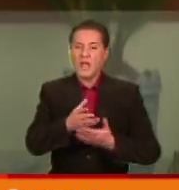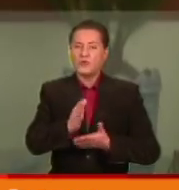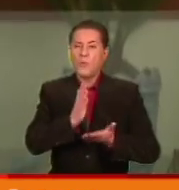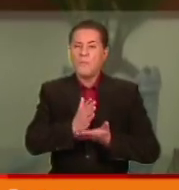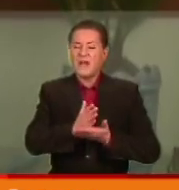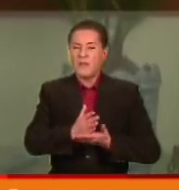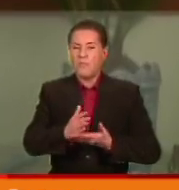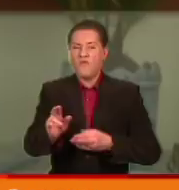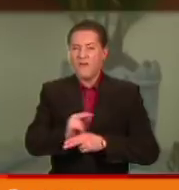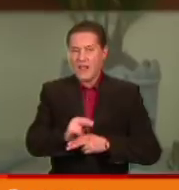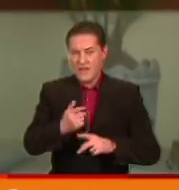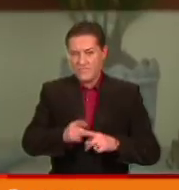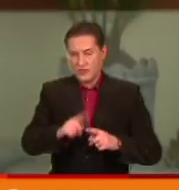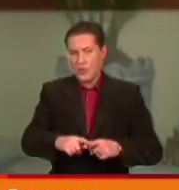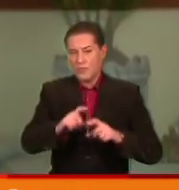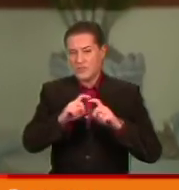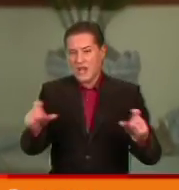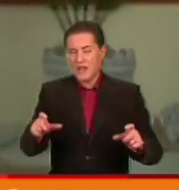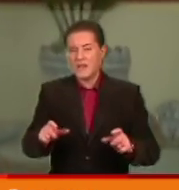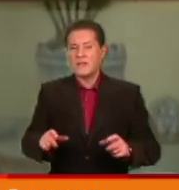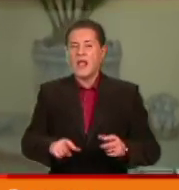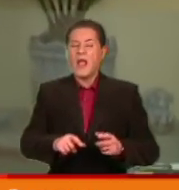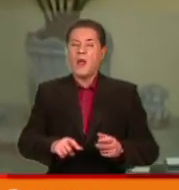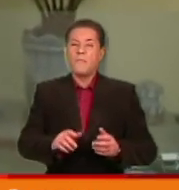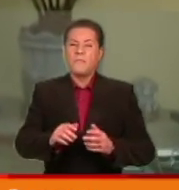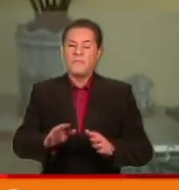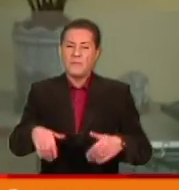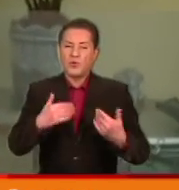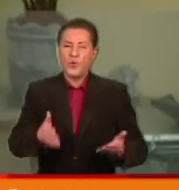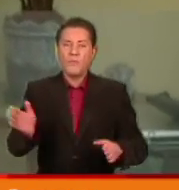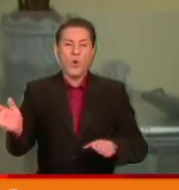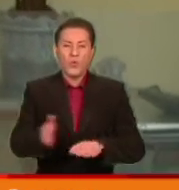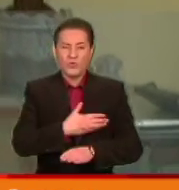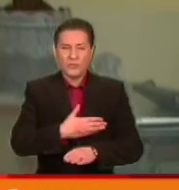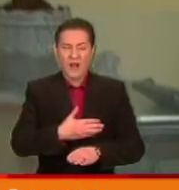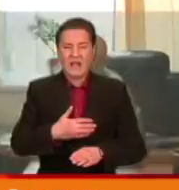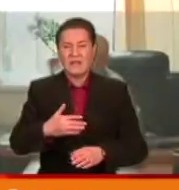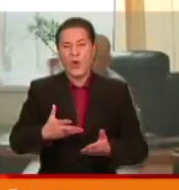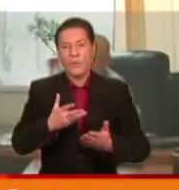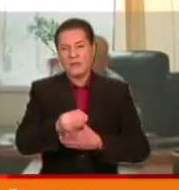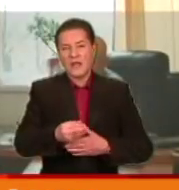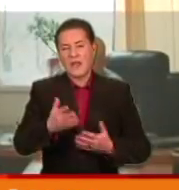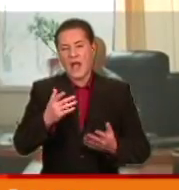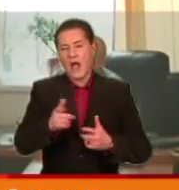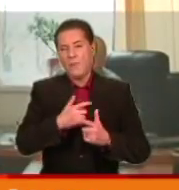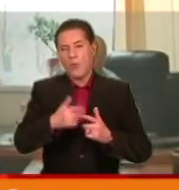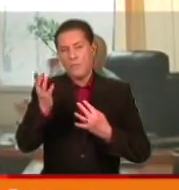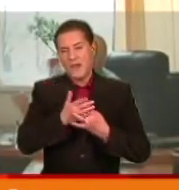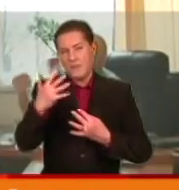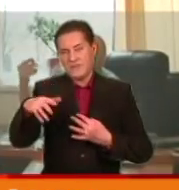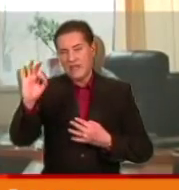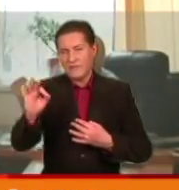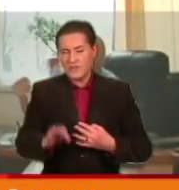Ми попросили або зняти взагалі оплату, або встановити якусь пільгу, ну, до 50% оплати. Проблему можна було б вирішити